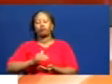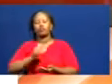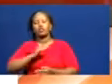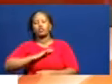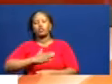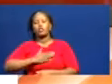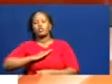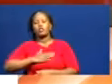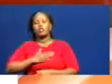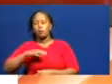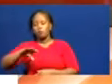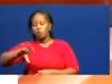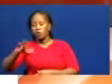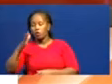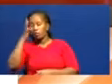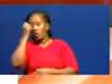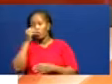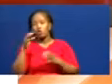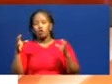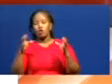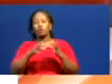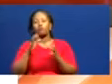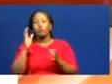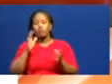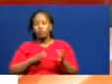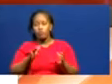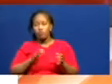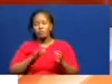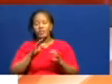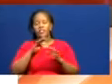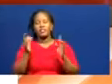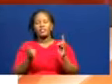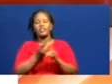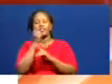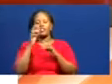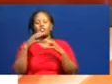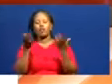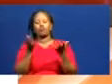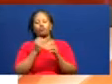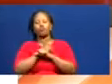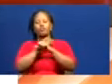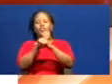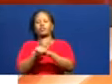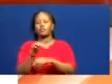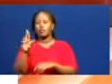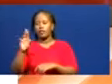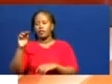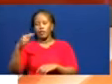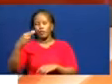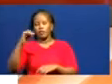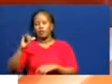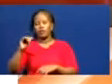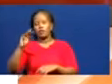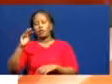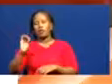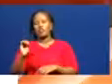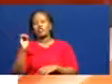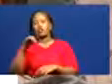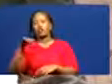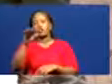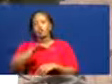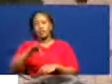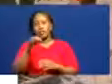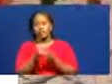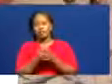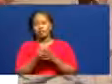Samburu baada ya kundi la wanawake kuanzisha mradi wa kuhifadhi aina hiyo ya vifaru adimu kwenye eneo hilo. Afisa mkuu wa walinzi